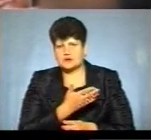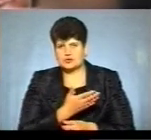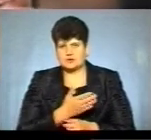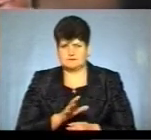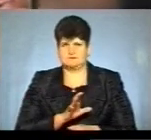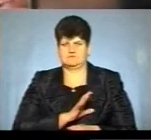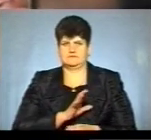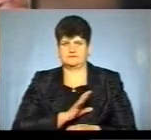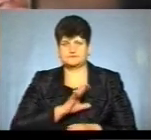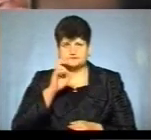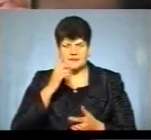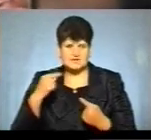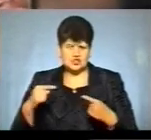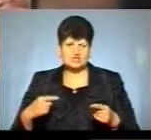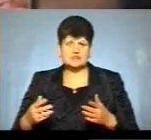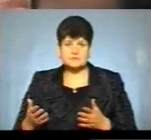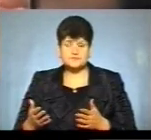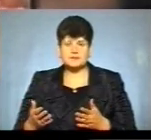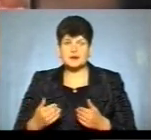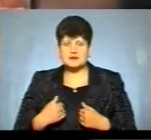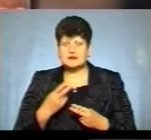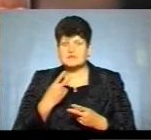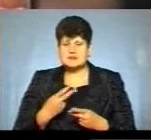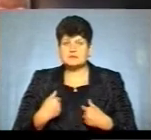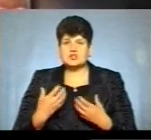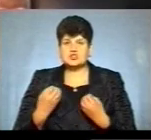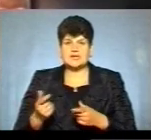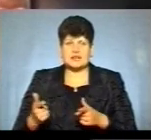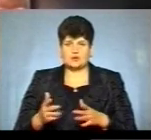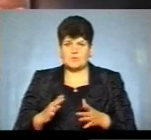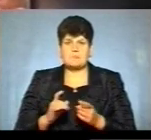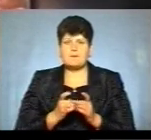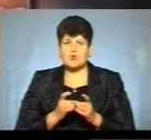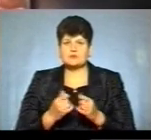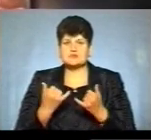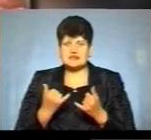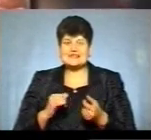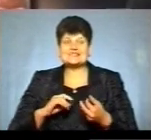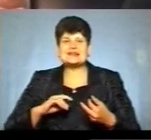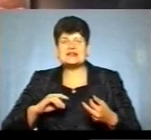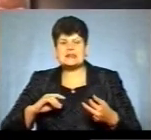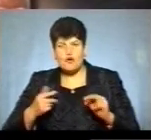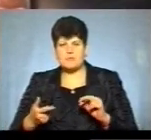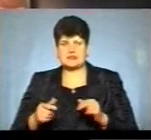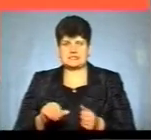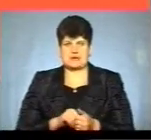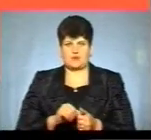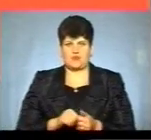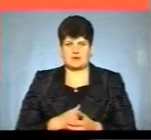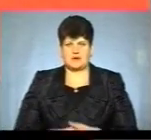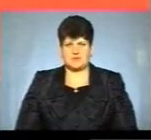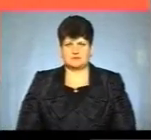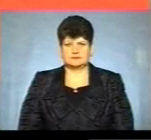можна, з іншими країнами. Дивіться, ми ще не готові. Ми боремося зараз навпаки з наркотиками.